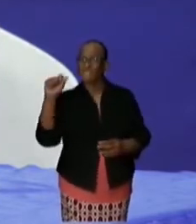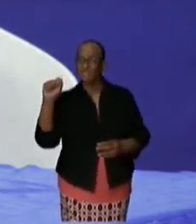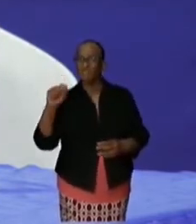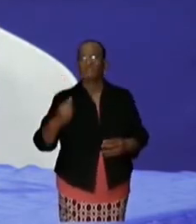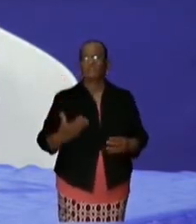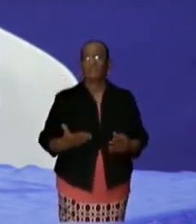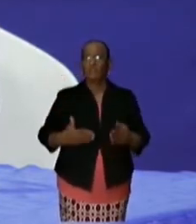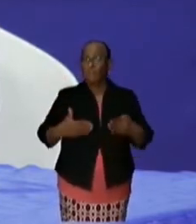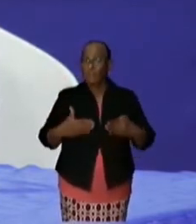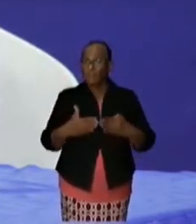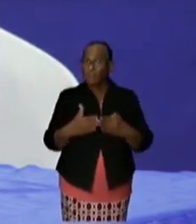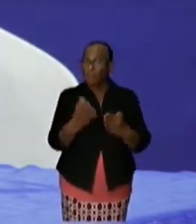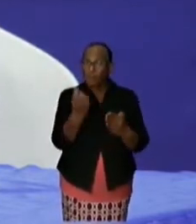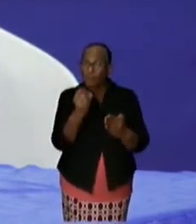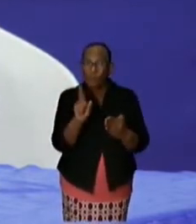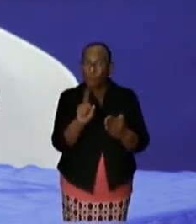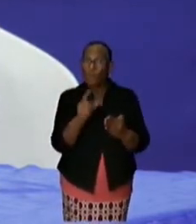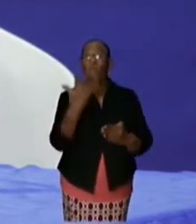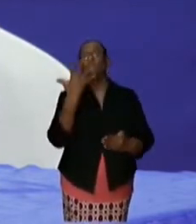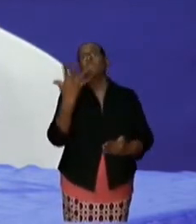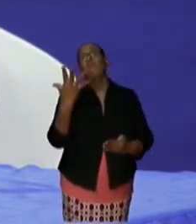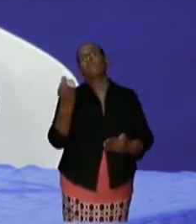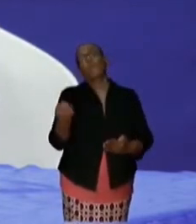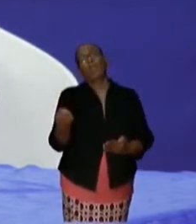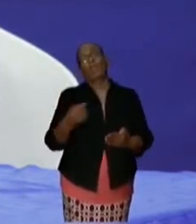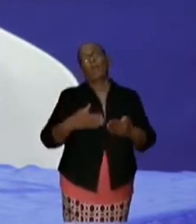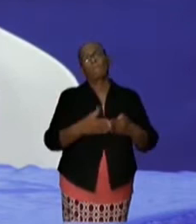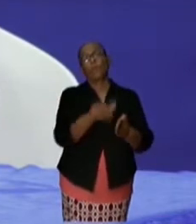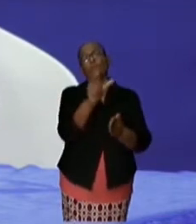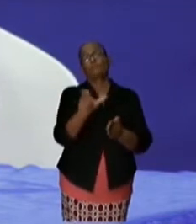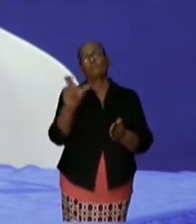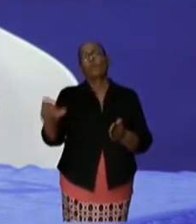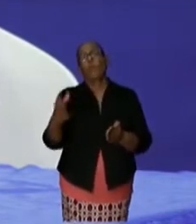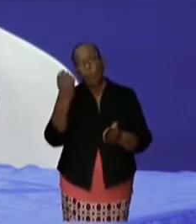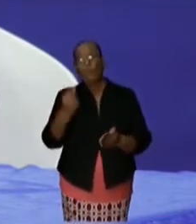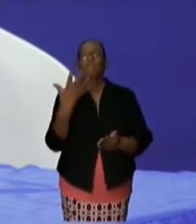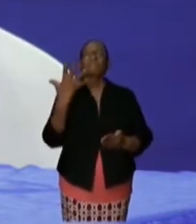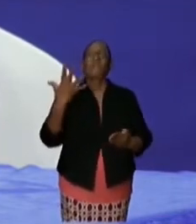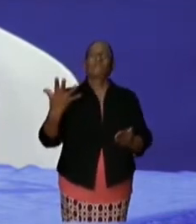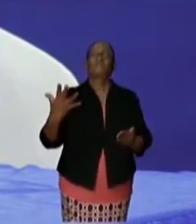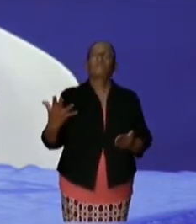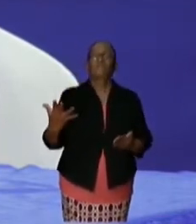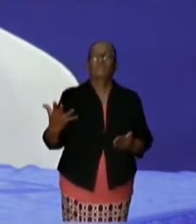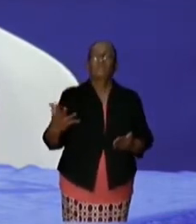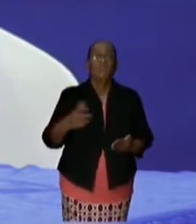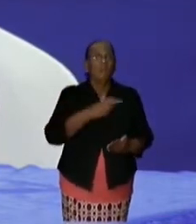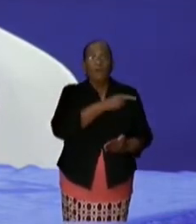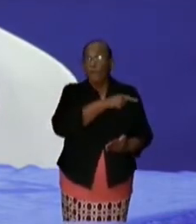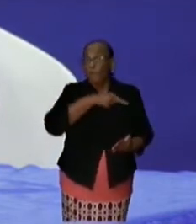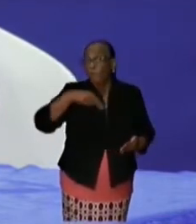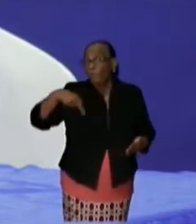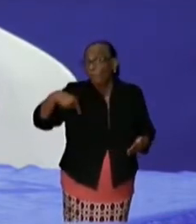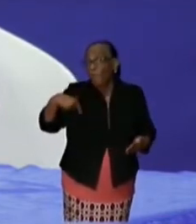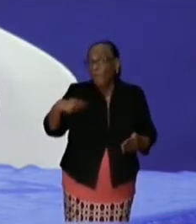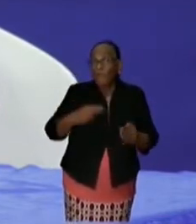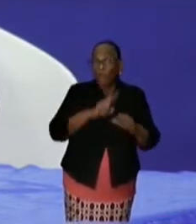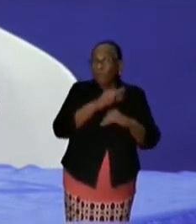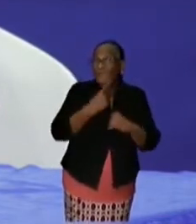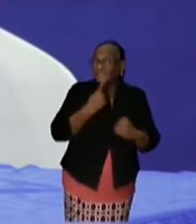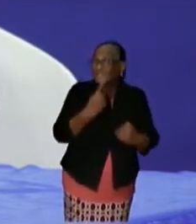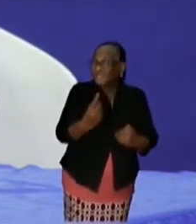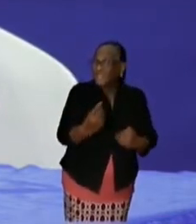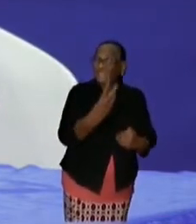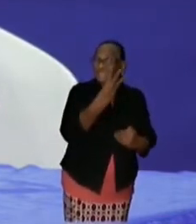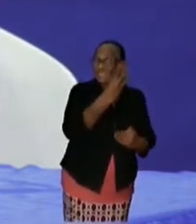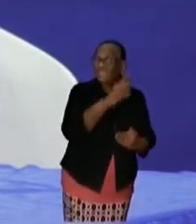houden voet bij stuk dat ze 5 SRD willen. Dus u snapt, wij geven aan vanuit de overheid dat